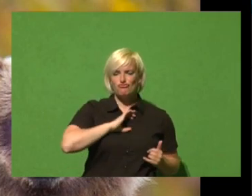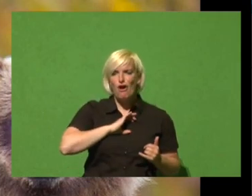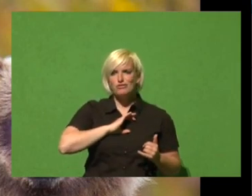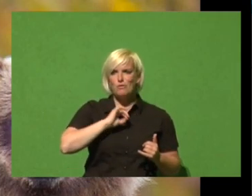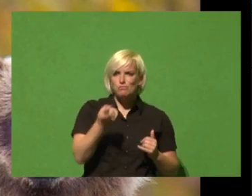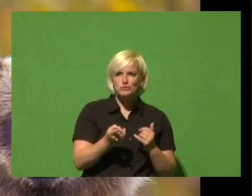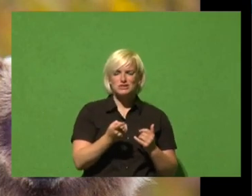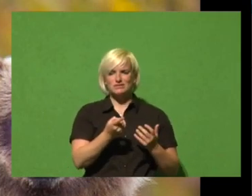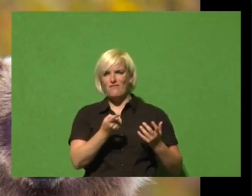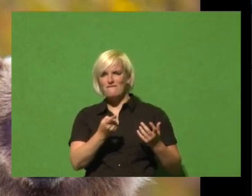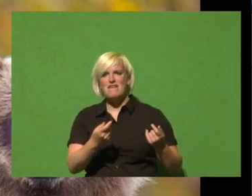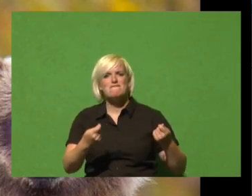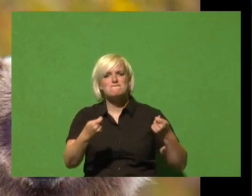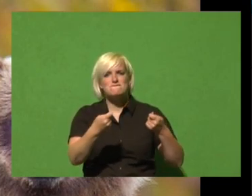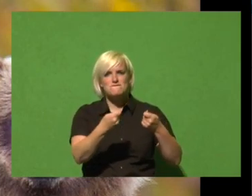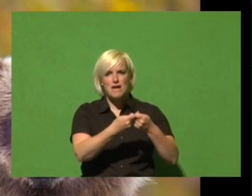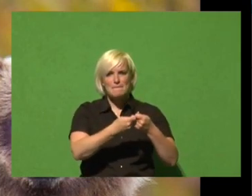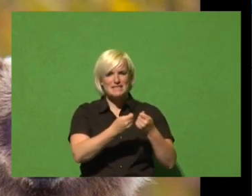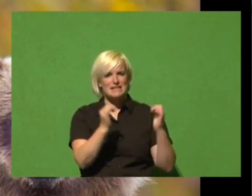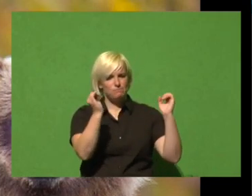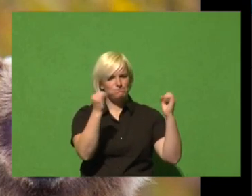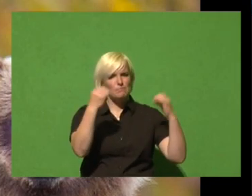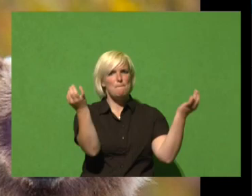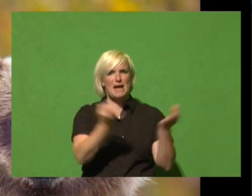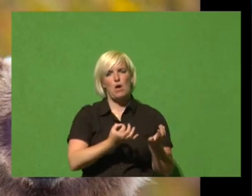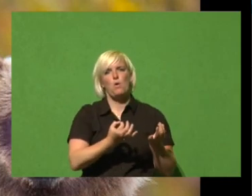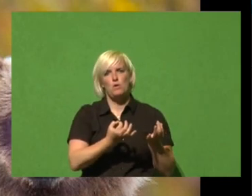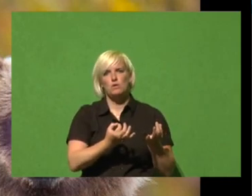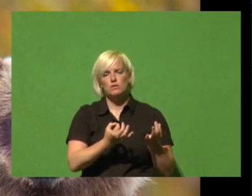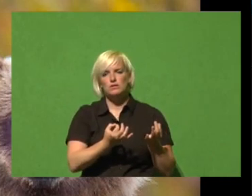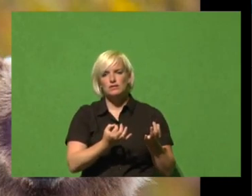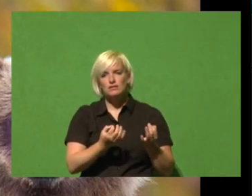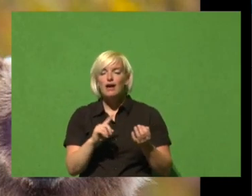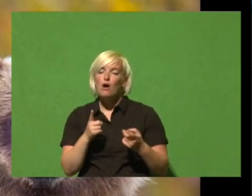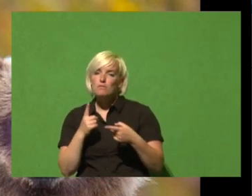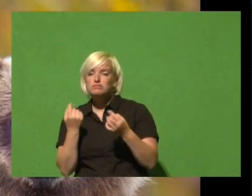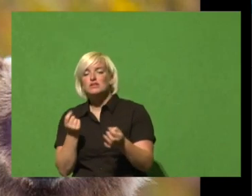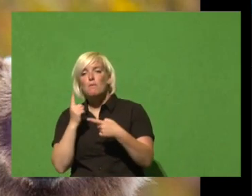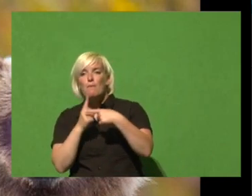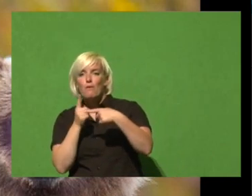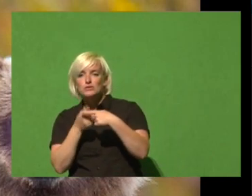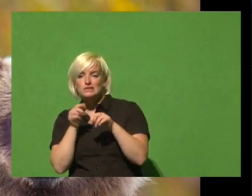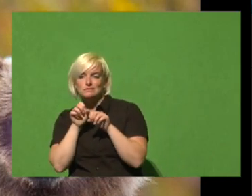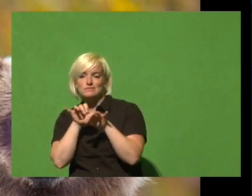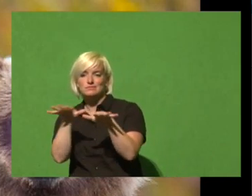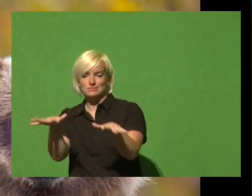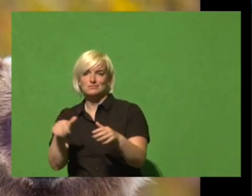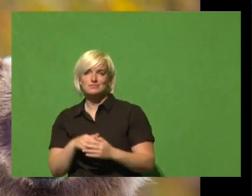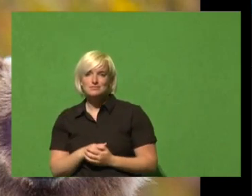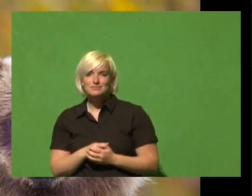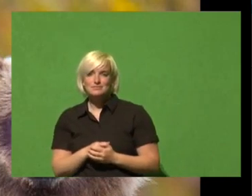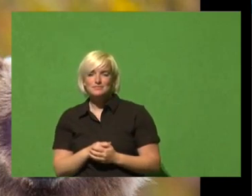und ambitioniertes Agreement bei diesem Klimagipfel brauchen, dass wir auch eine positive Botschaft senden, dass wir sagen, um